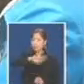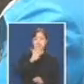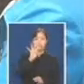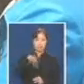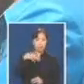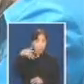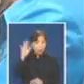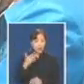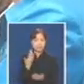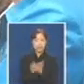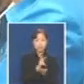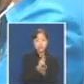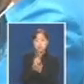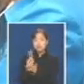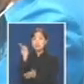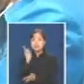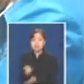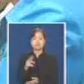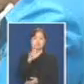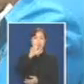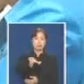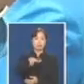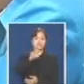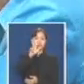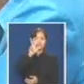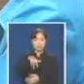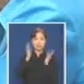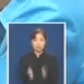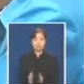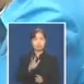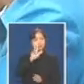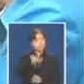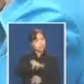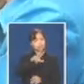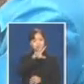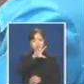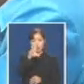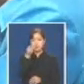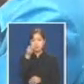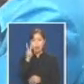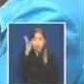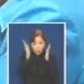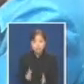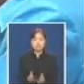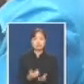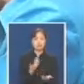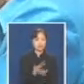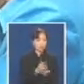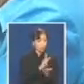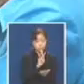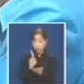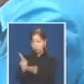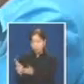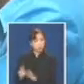ขอเท่าไหร่ ที่ขอก็3,000 คนนะ 3,362 คน ก็ได้เกือบหมด ได้เ